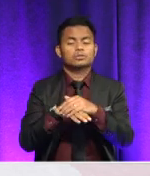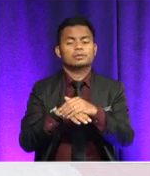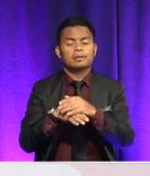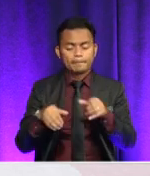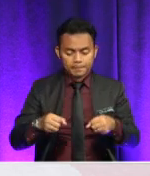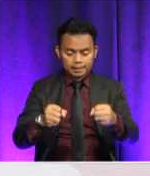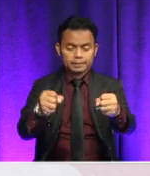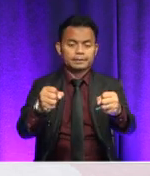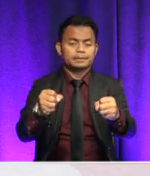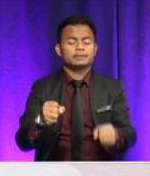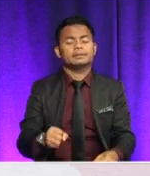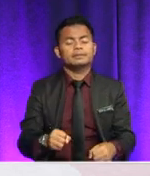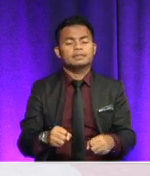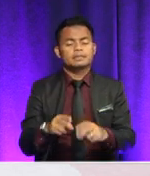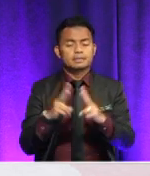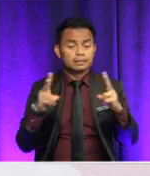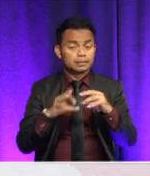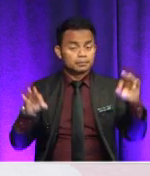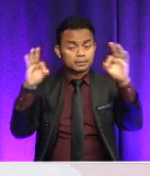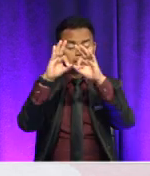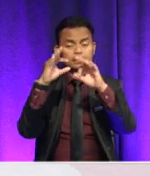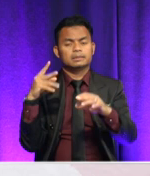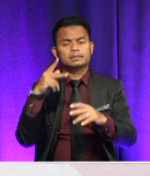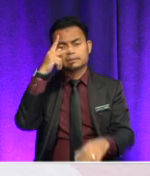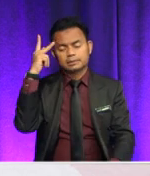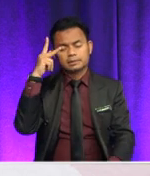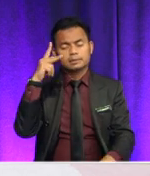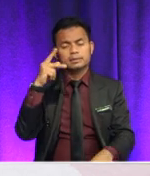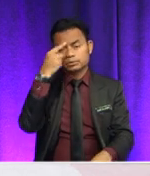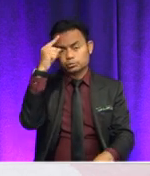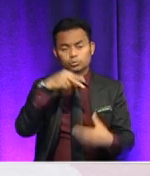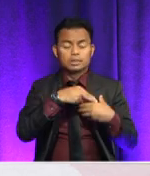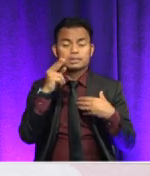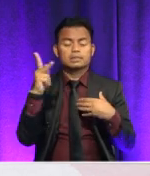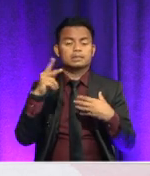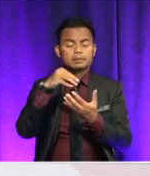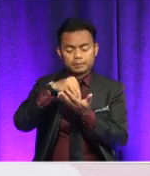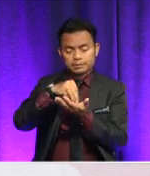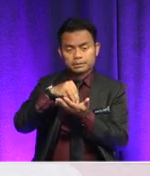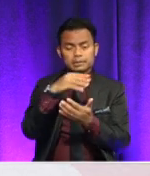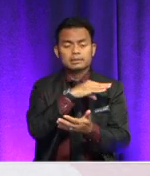ini mempengaruhi penghasilan biji benih akan